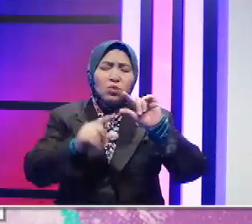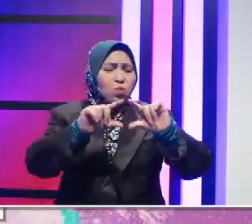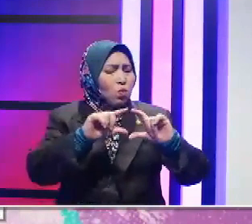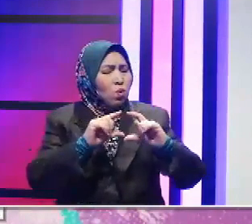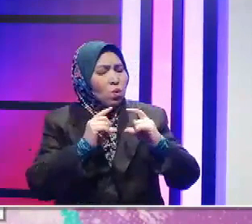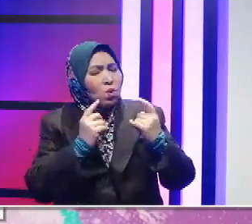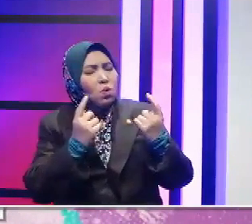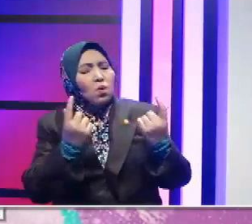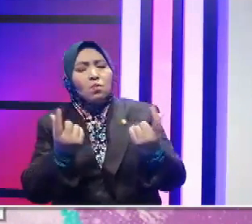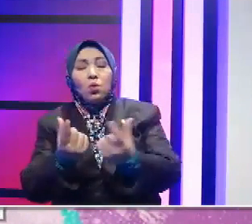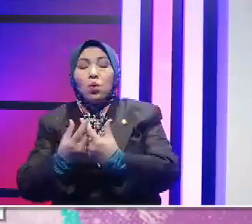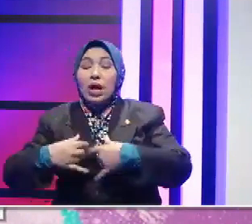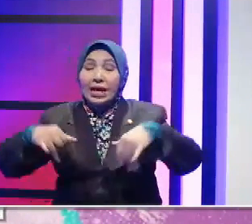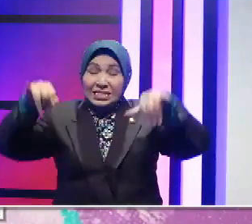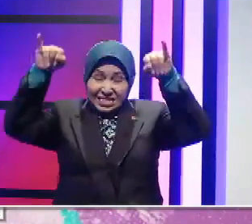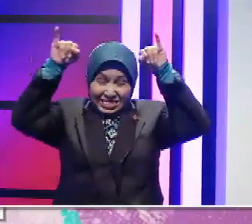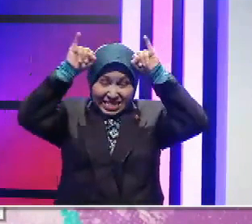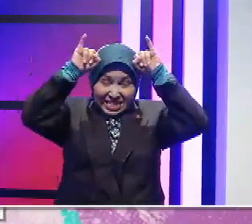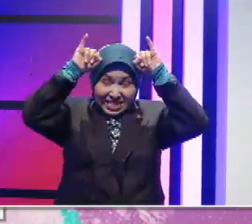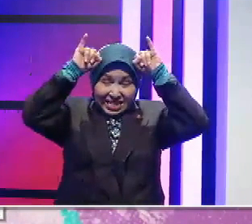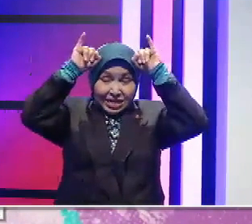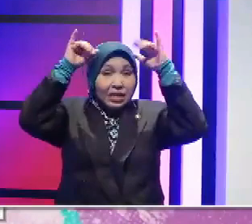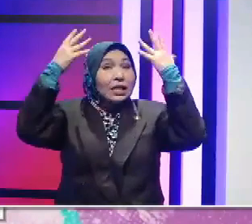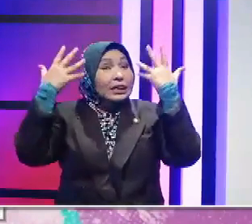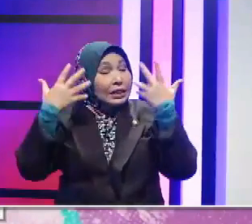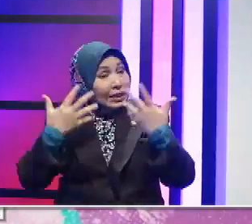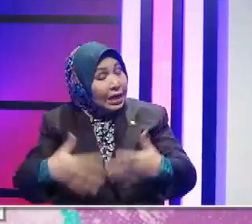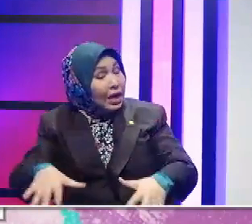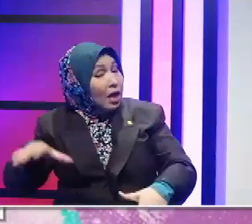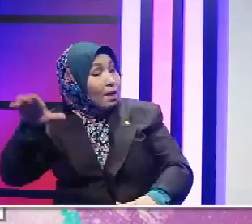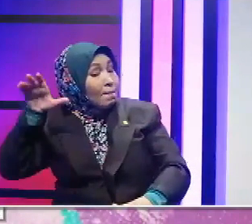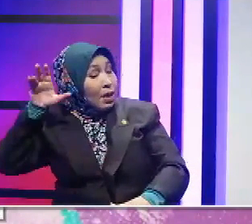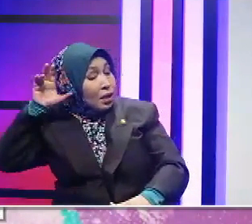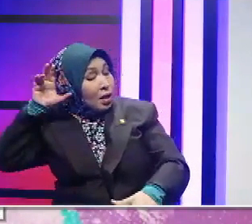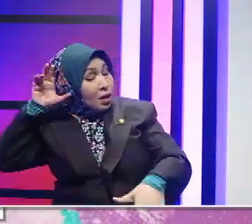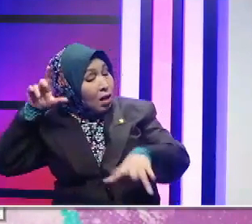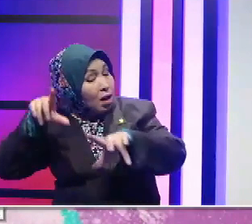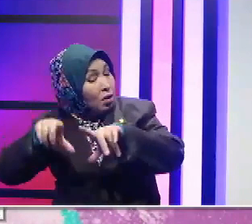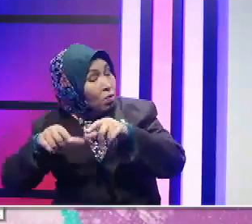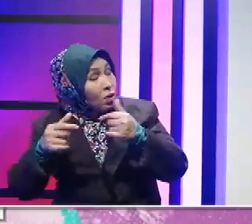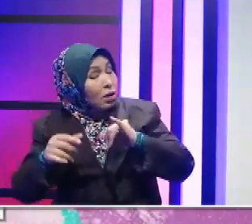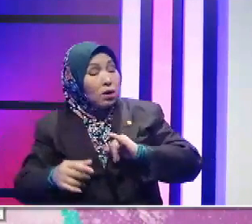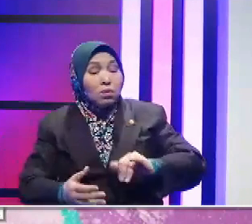نفر من الجن